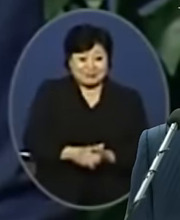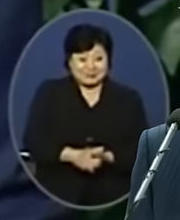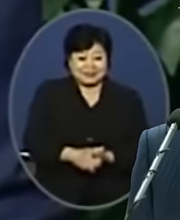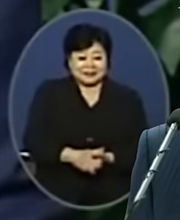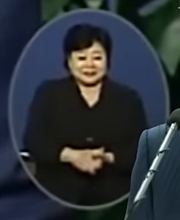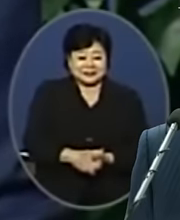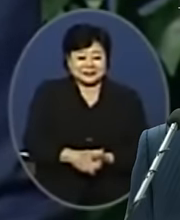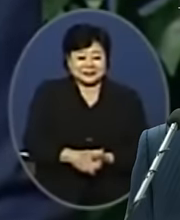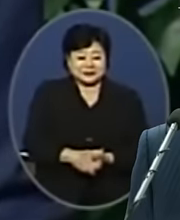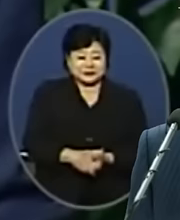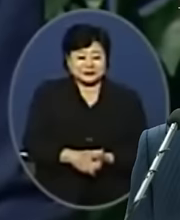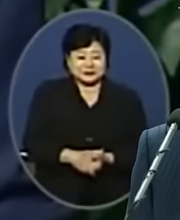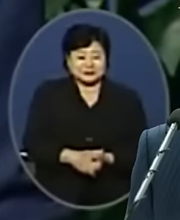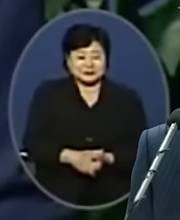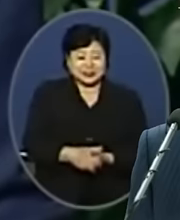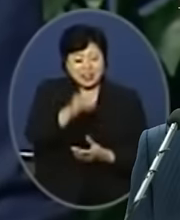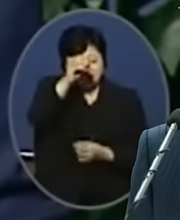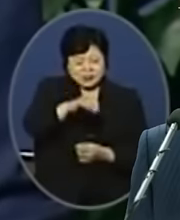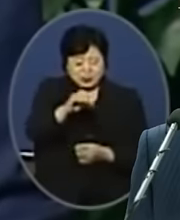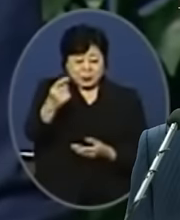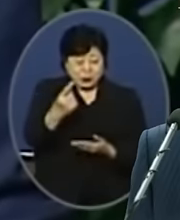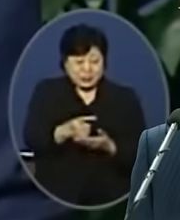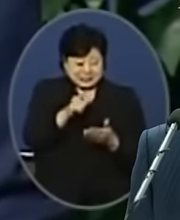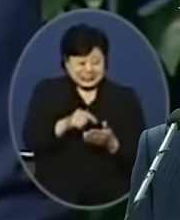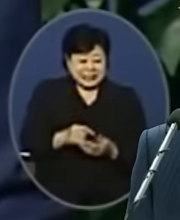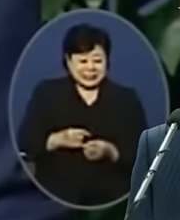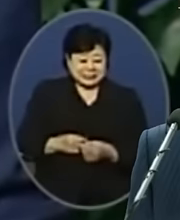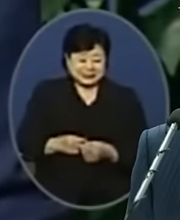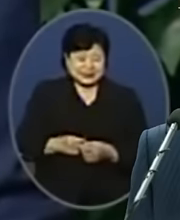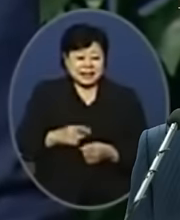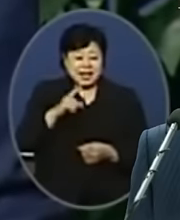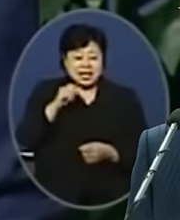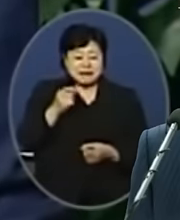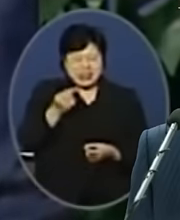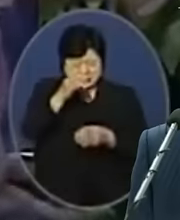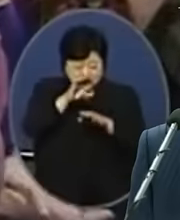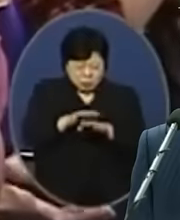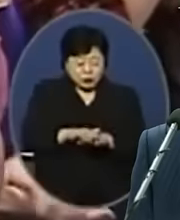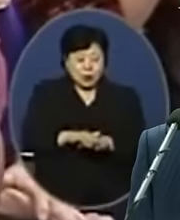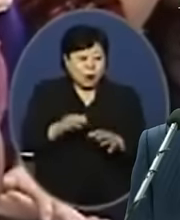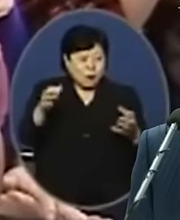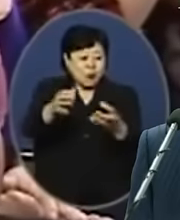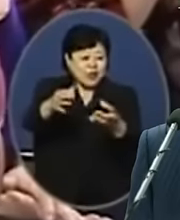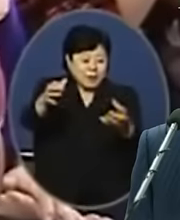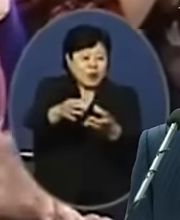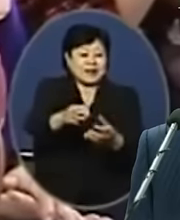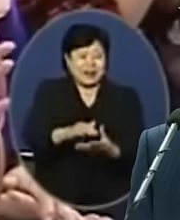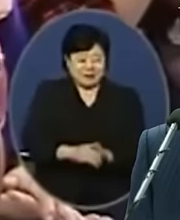가졌습니다. 그래서 서대문에 왔을 때도 내가 일만 재단